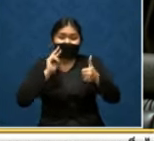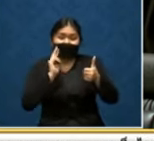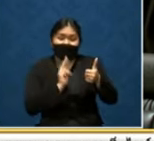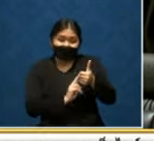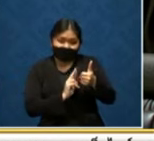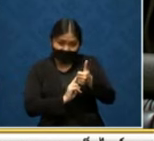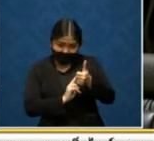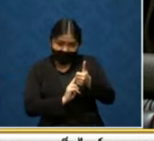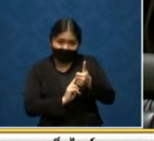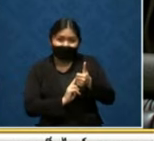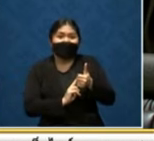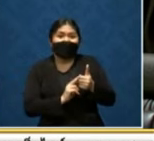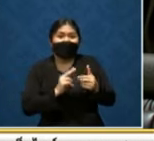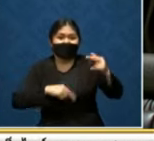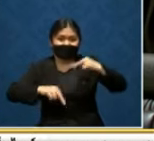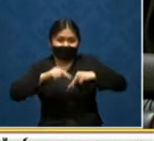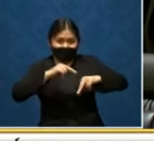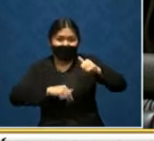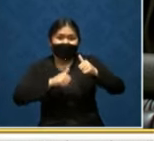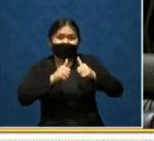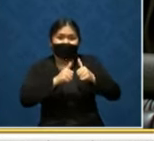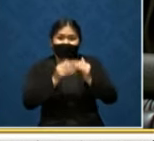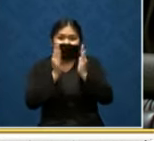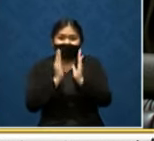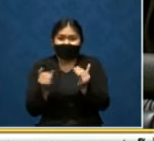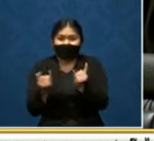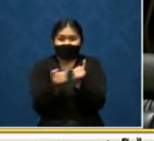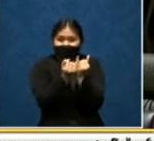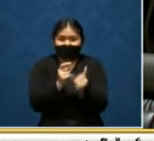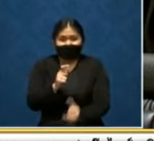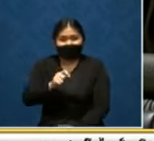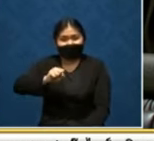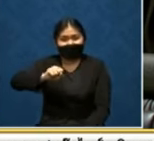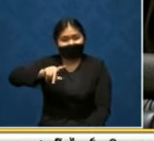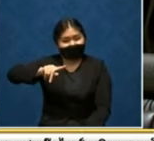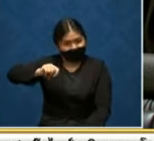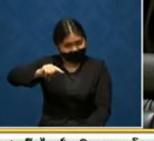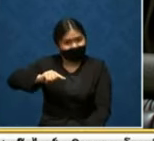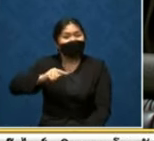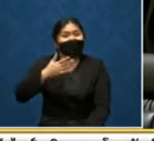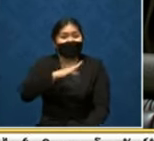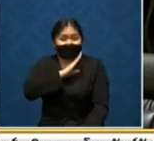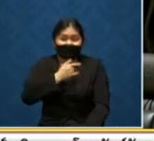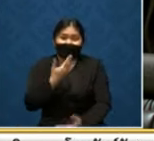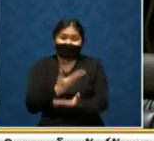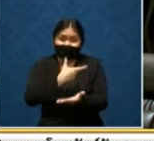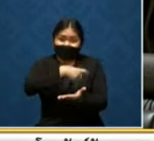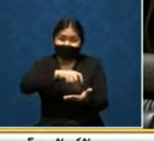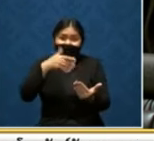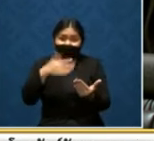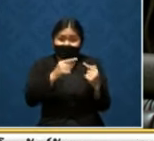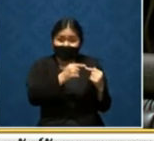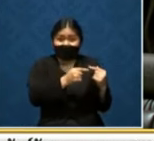พานมือทำงานคนสนิทส.สคนนี้ได้เลยว่าหลังจากเข้าบัญชีนี้ไปบัญชีไหนต่อและวน